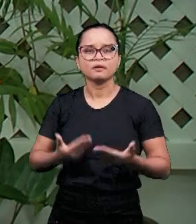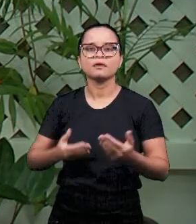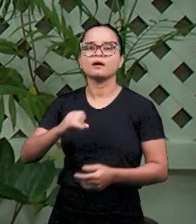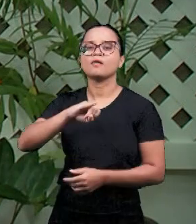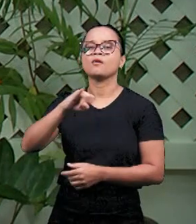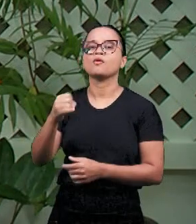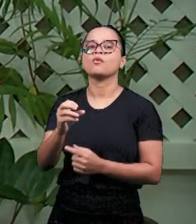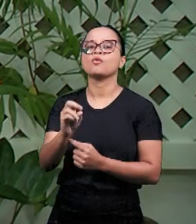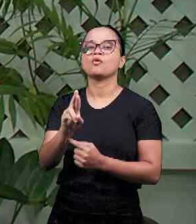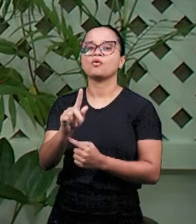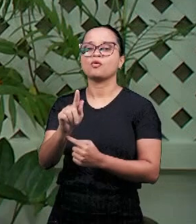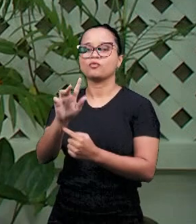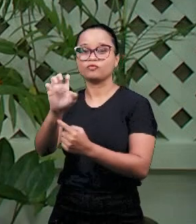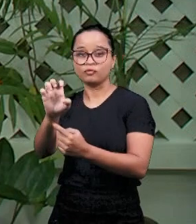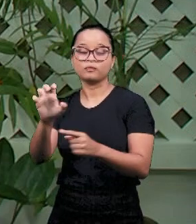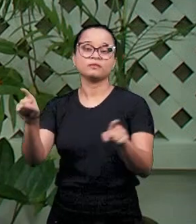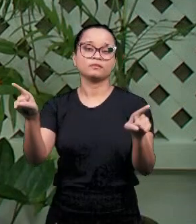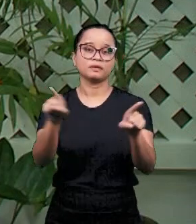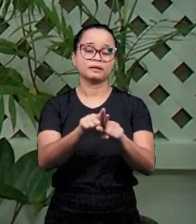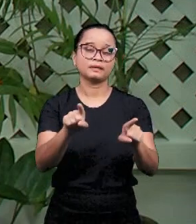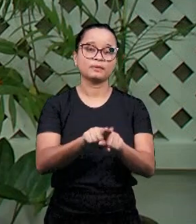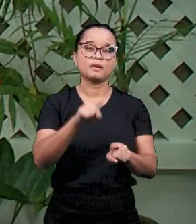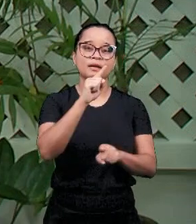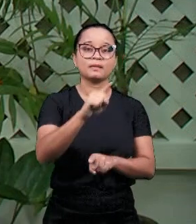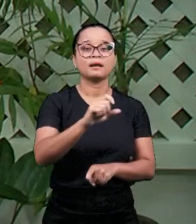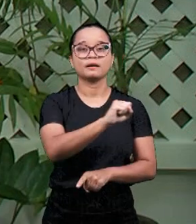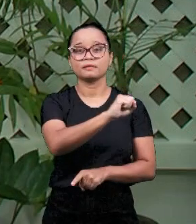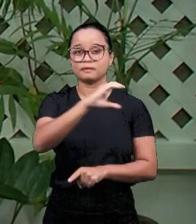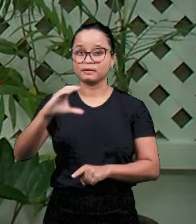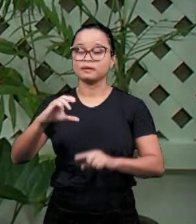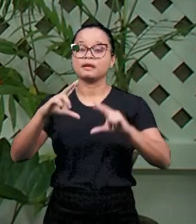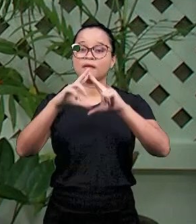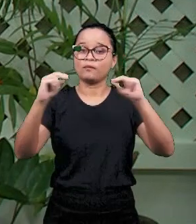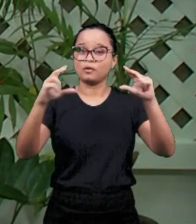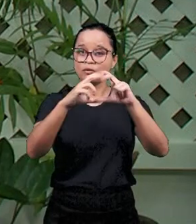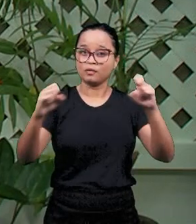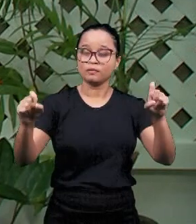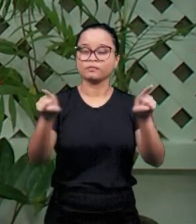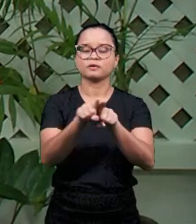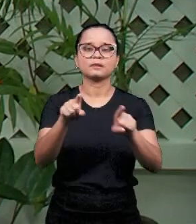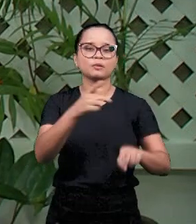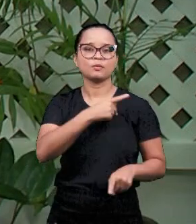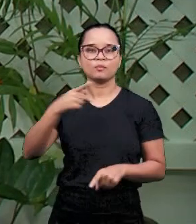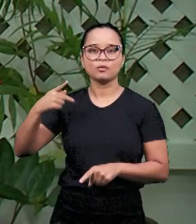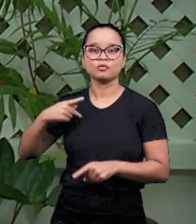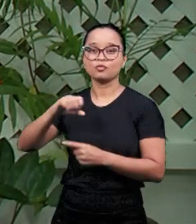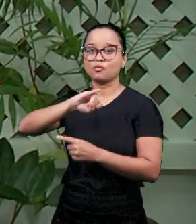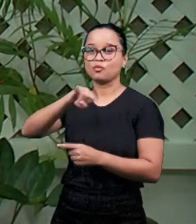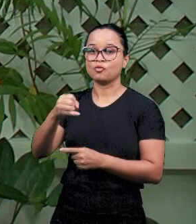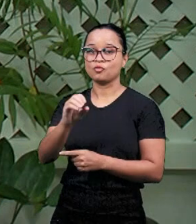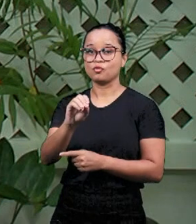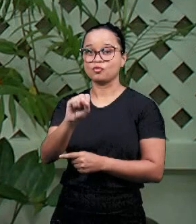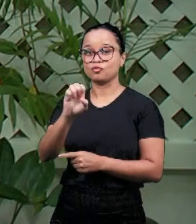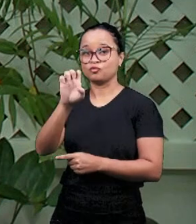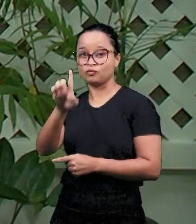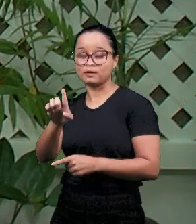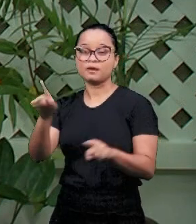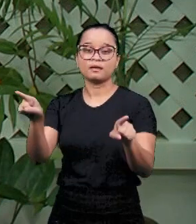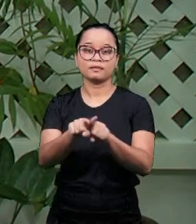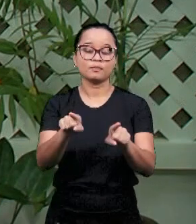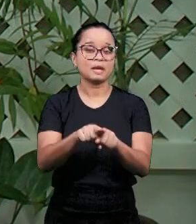c'est lui qui envoie les travaux. Florianopolis, notre bien-aimé pasteur José Ataïde de